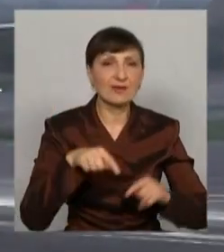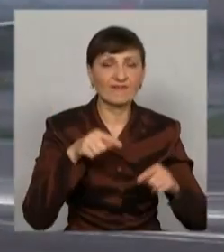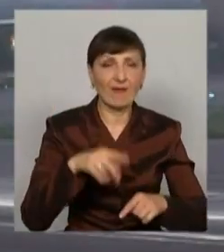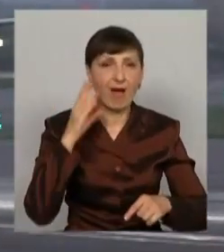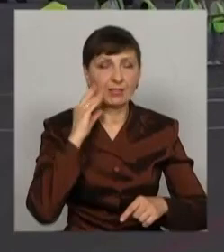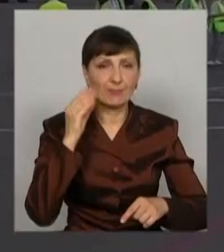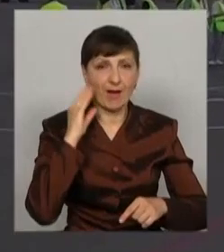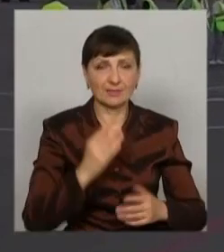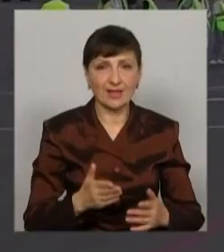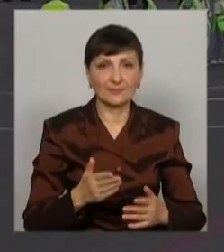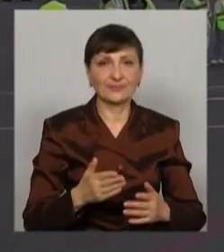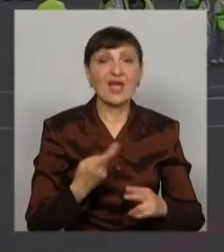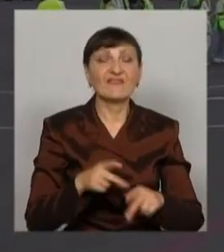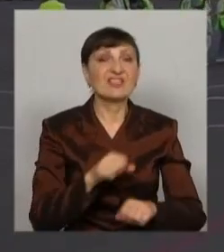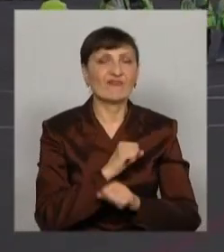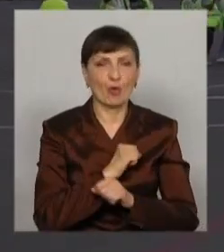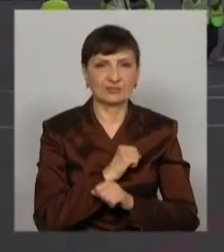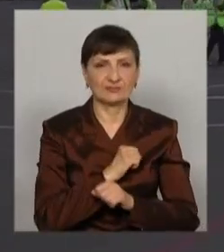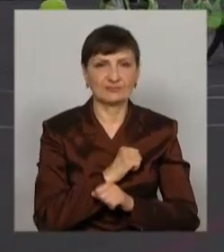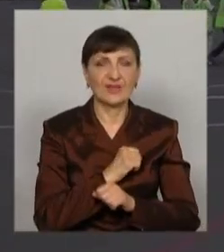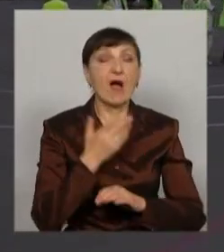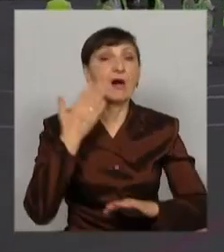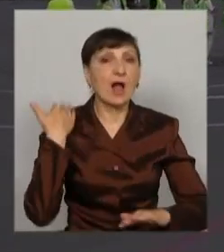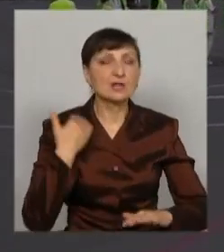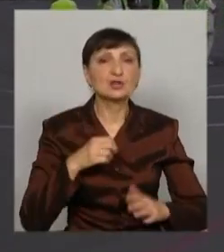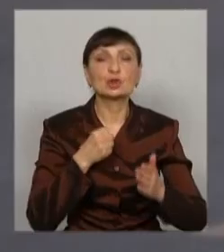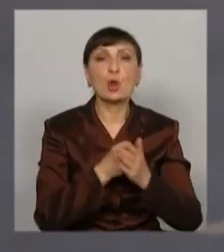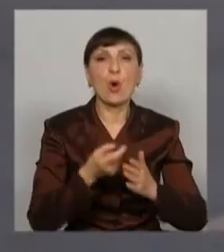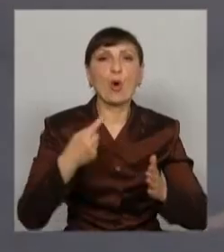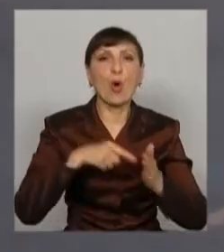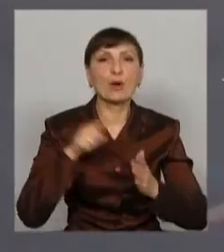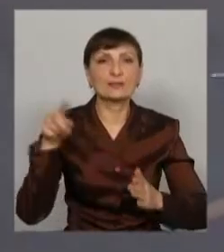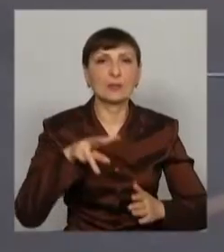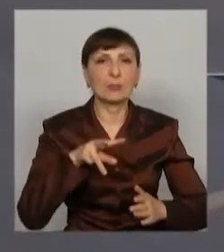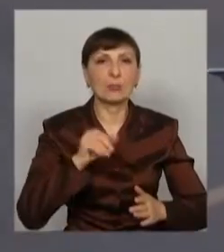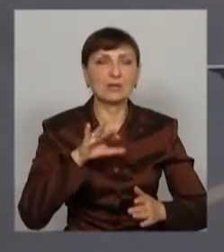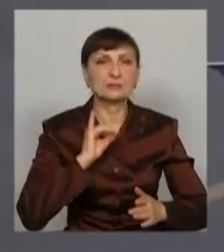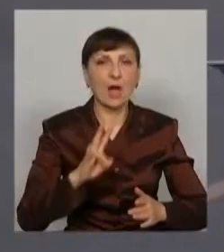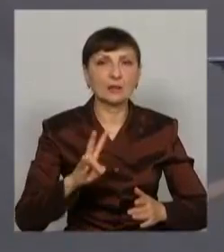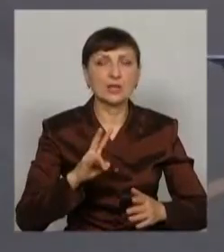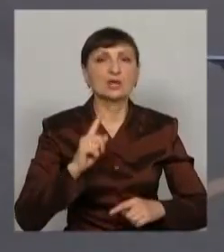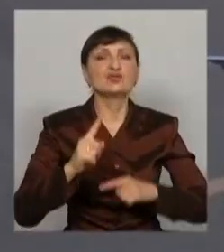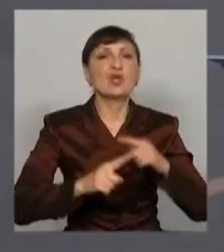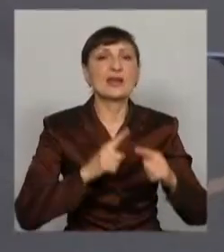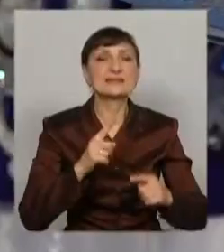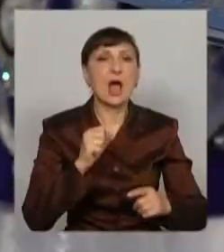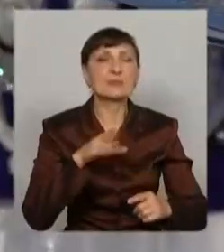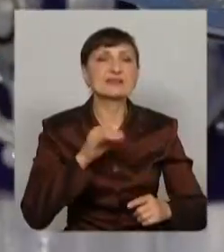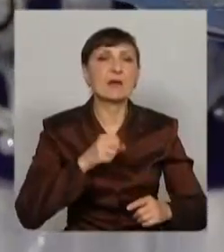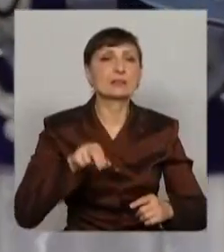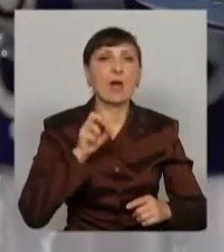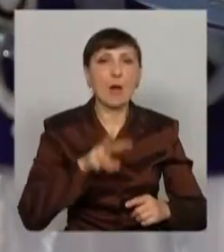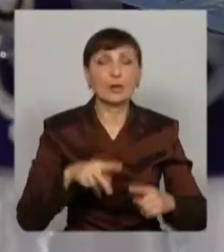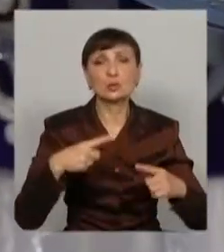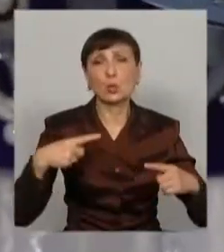гавань мегаполиса в эти выходные. Напомню, раньше добираться до мирового центра моды приходилось через Амстердам или другие